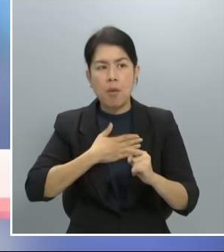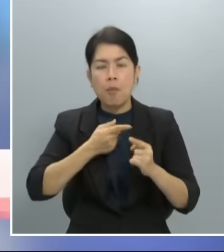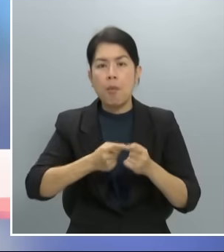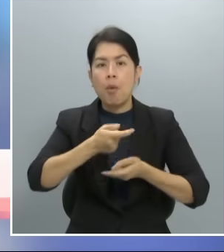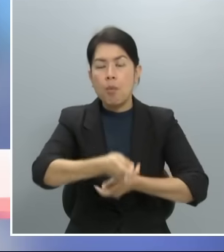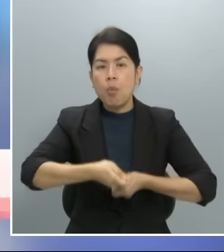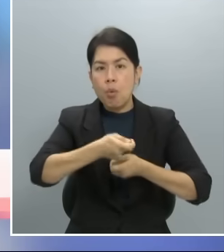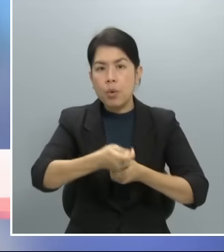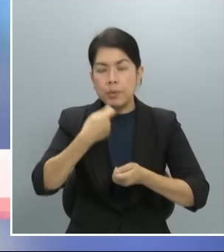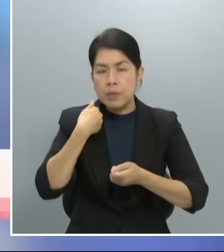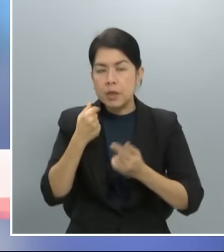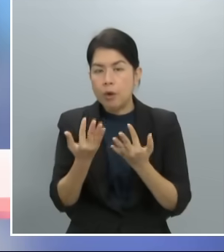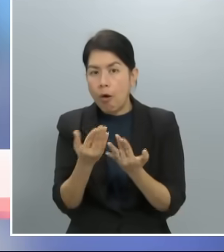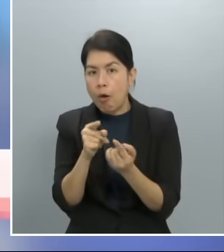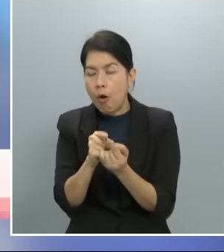อืม